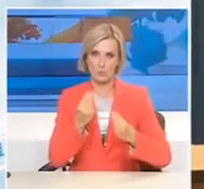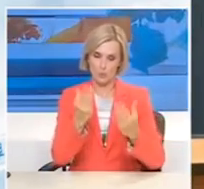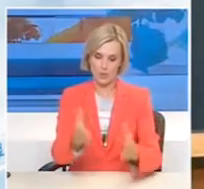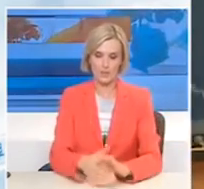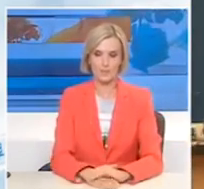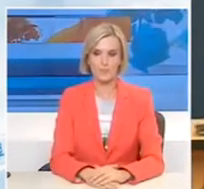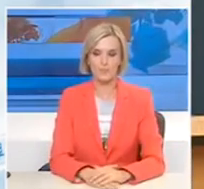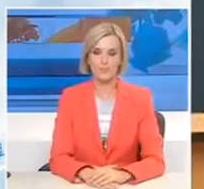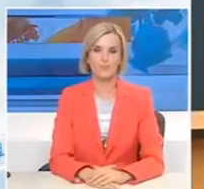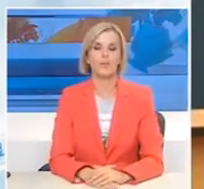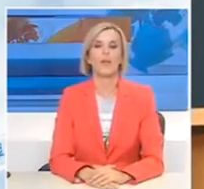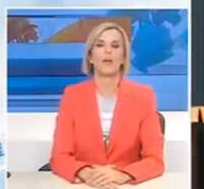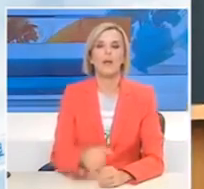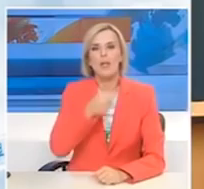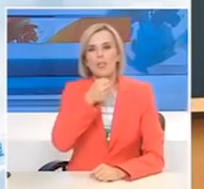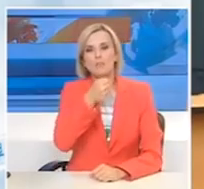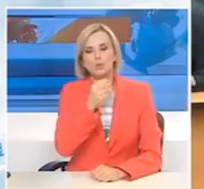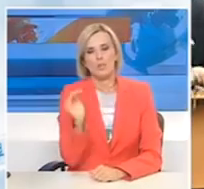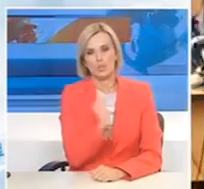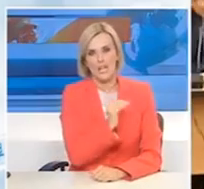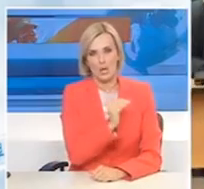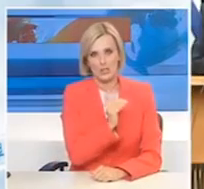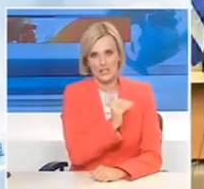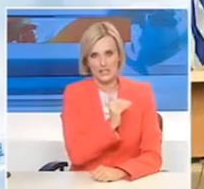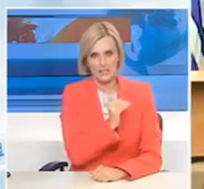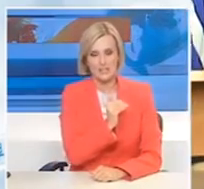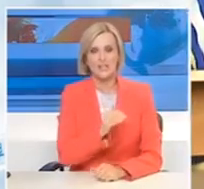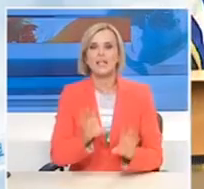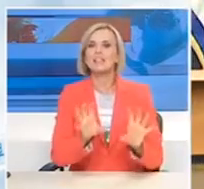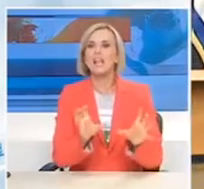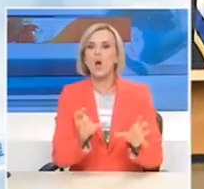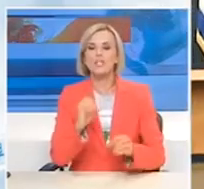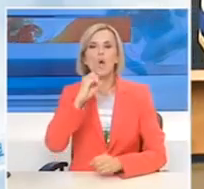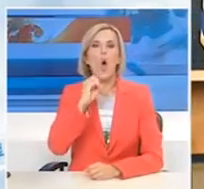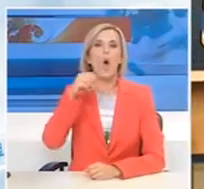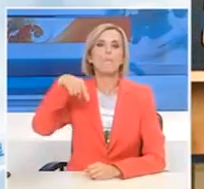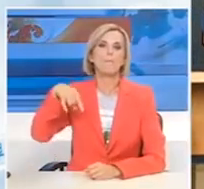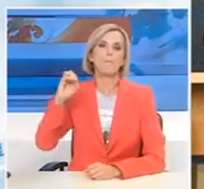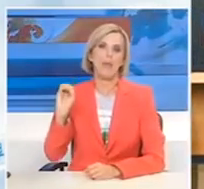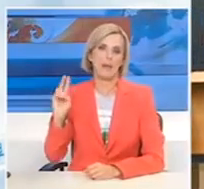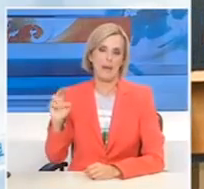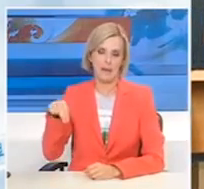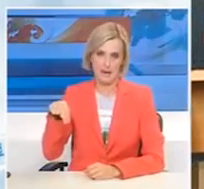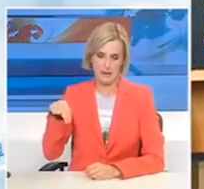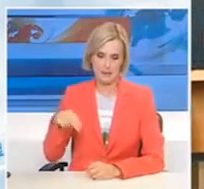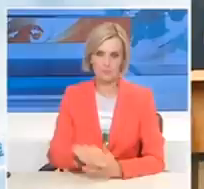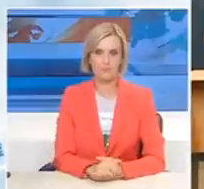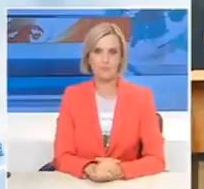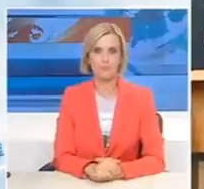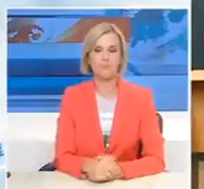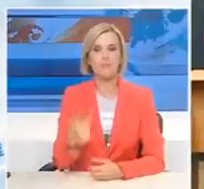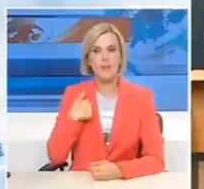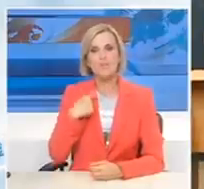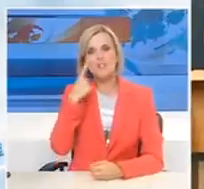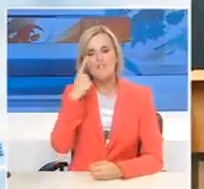κύριε Υπουργέ. Να περάσουμε σε ερωτήσεις. Η κυρία Βλεπάκη από τον τηλεοπτικό σταθμό Open. Τις τελευταίες ημέρες παρατηρούμε εικόνες